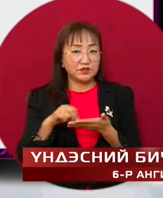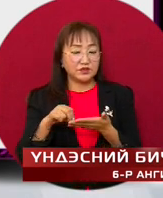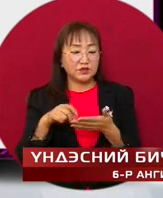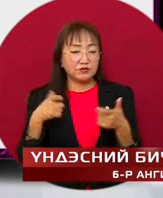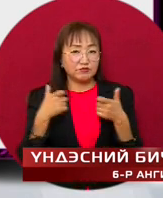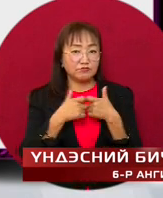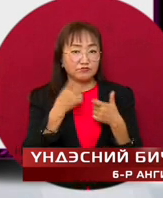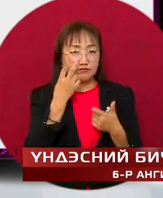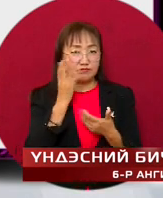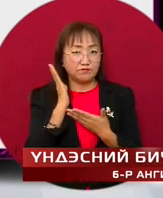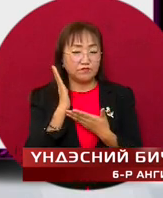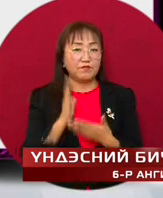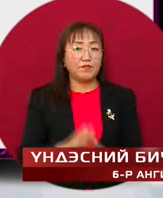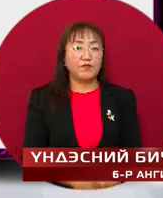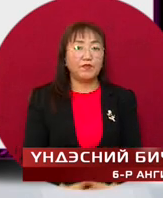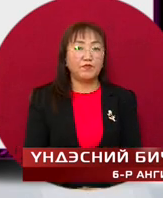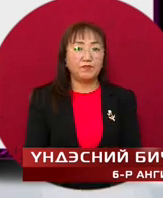үнэлье.